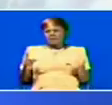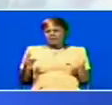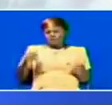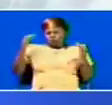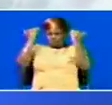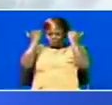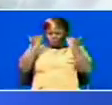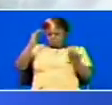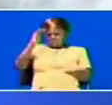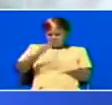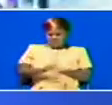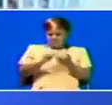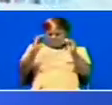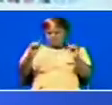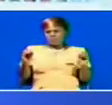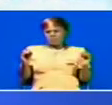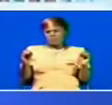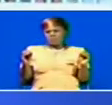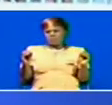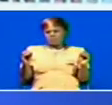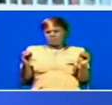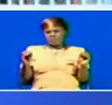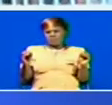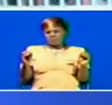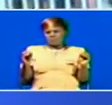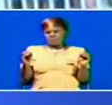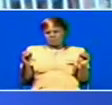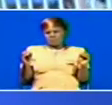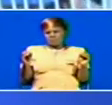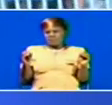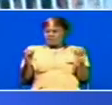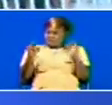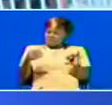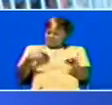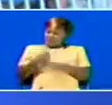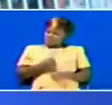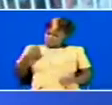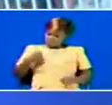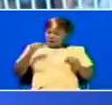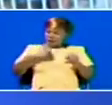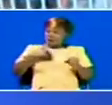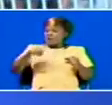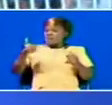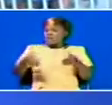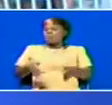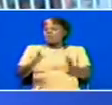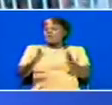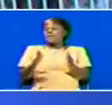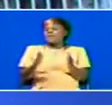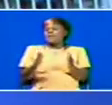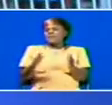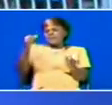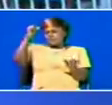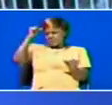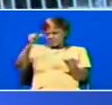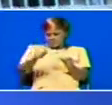kwa sababu ni mtoto. Hata kama na silaha pia kuna njia nyingi sana za kuweza kumkinga. Na tukumbuke